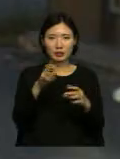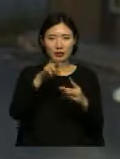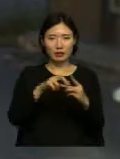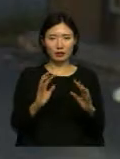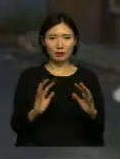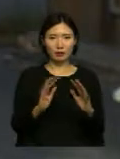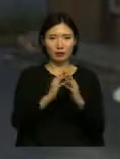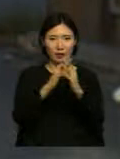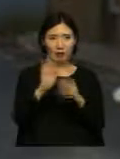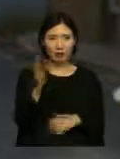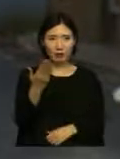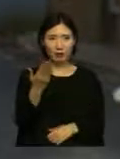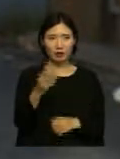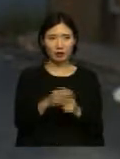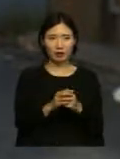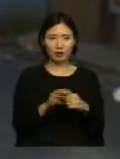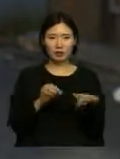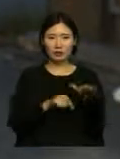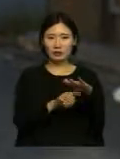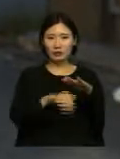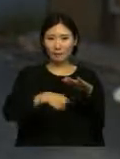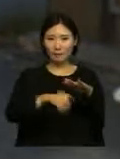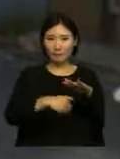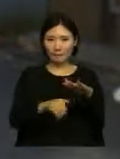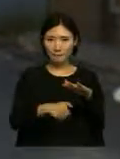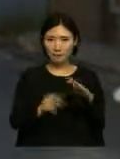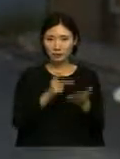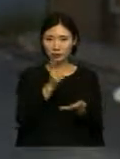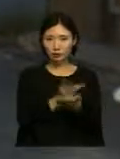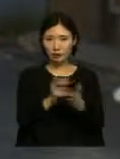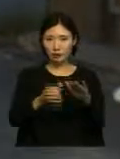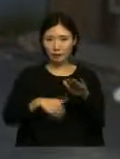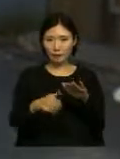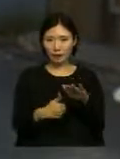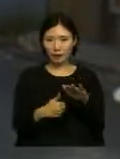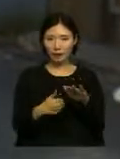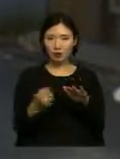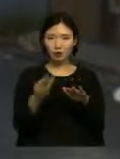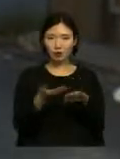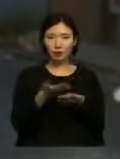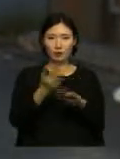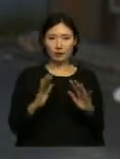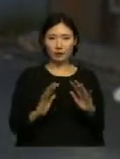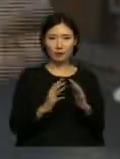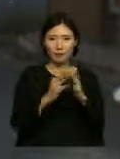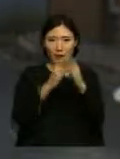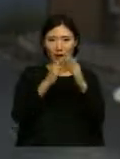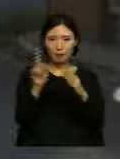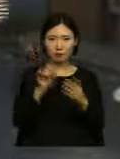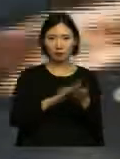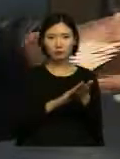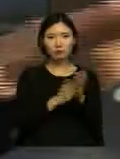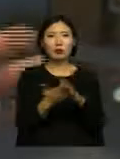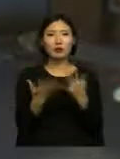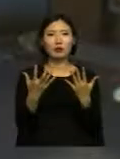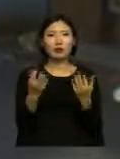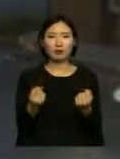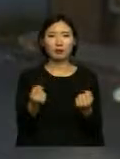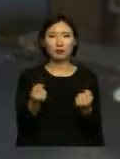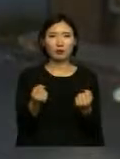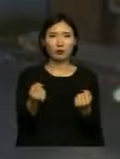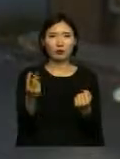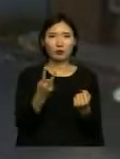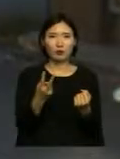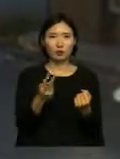착공을 해서 지하 주차장이 파이고 건물이 올라서고 그러면은 뭔가 좀 달라지고 우리가 그 앞에